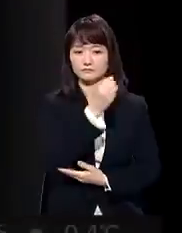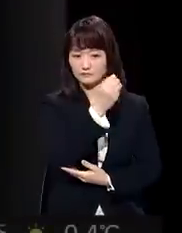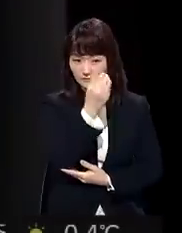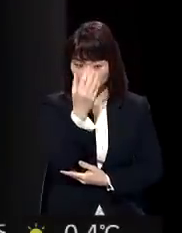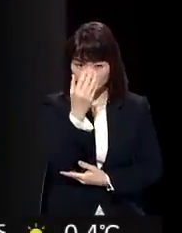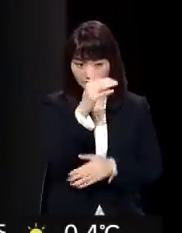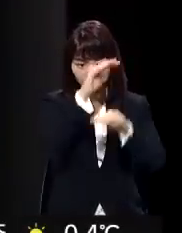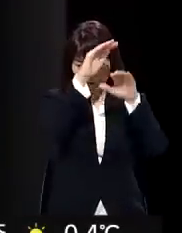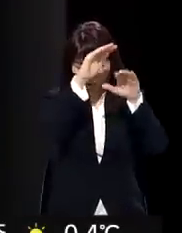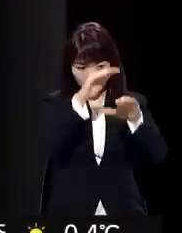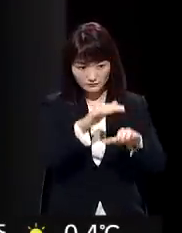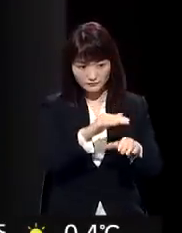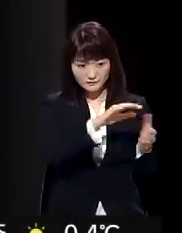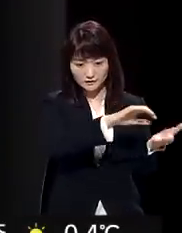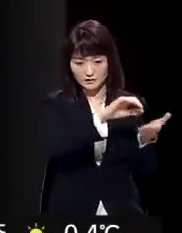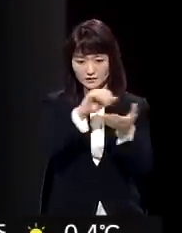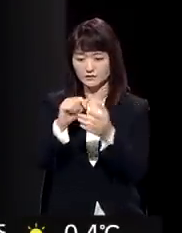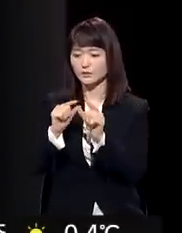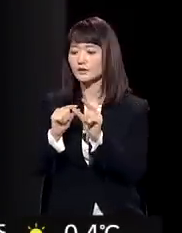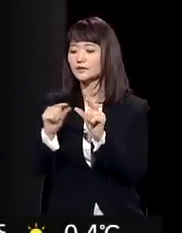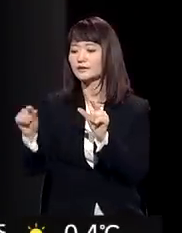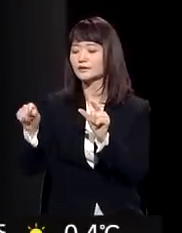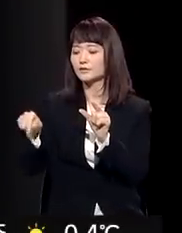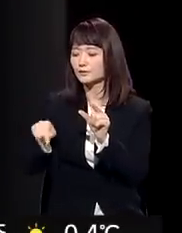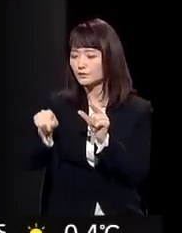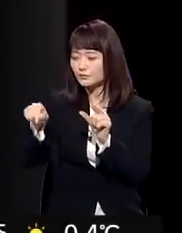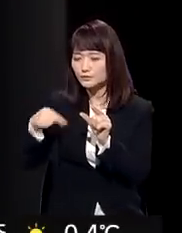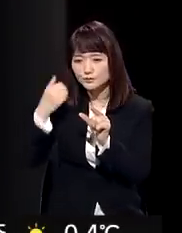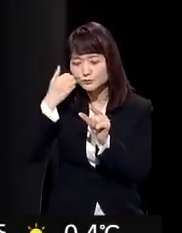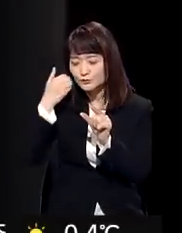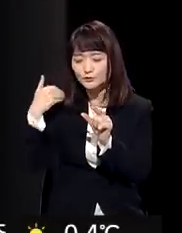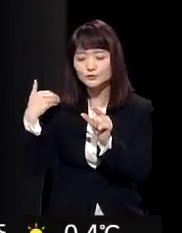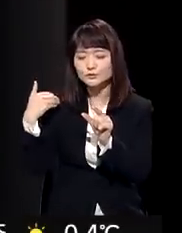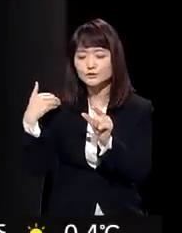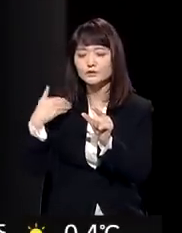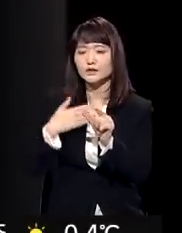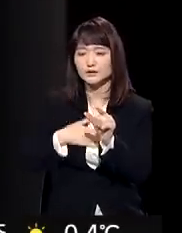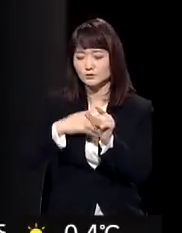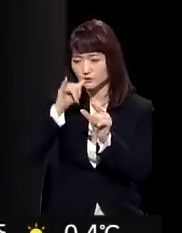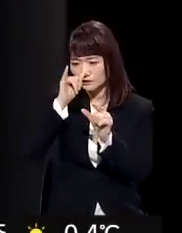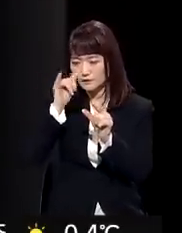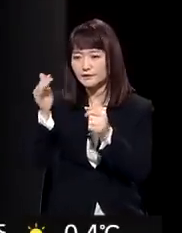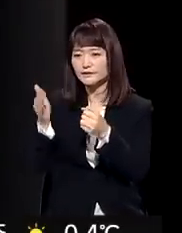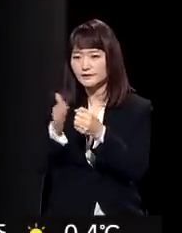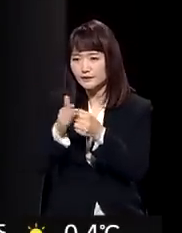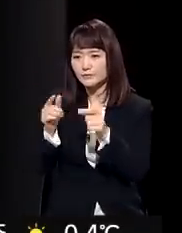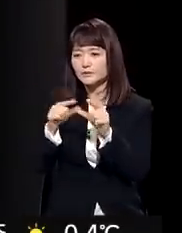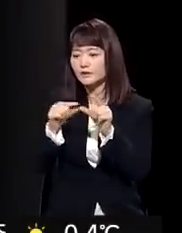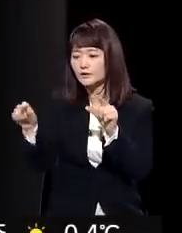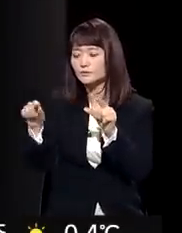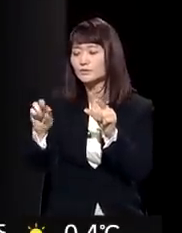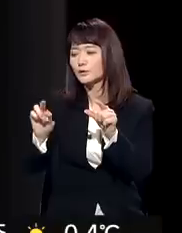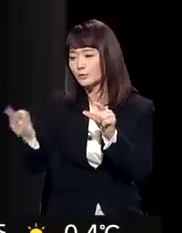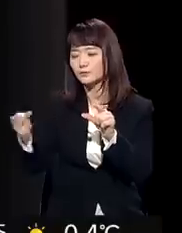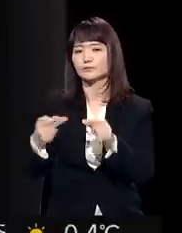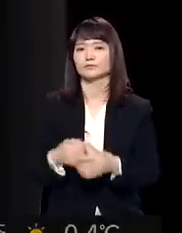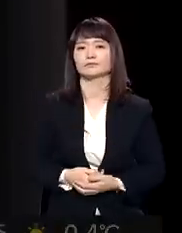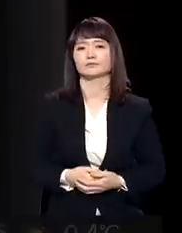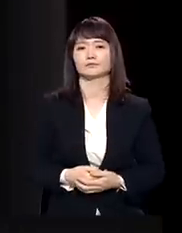언론에 나왔던 사례를 저희가 조금 당사자가 특정될 수 있어서 각색을 했습니다 자 오늘의 주인공은